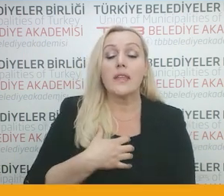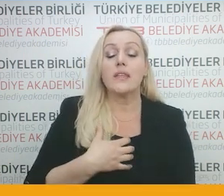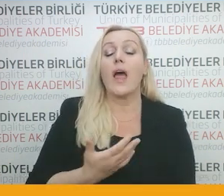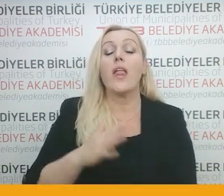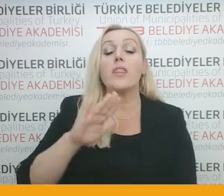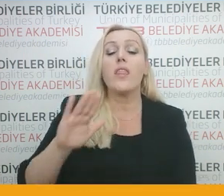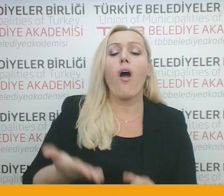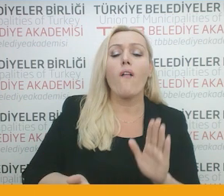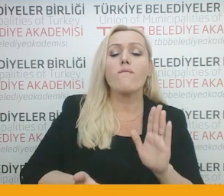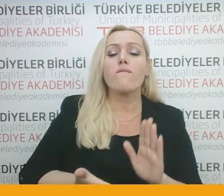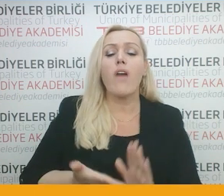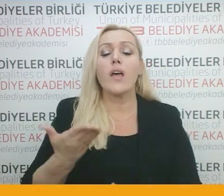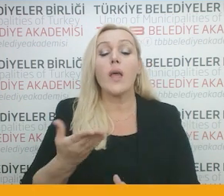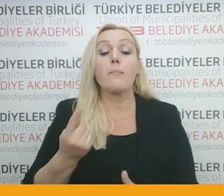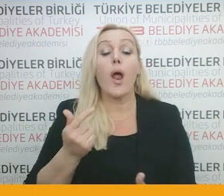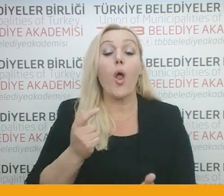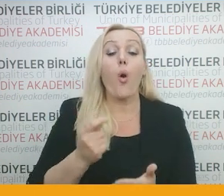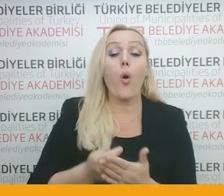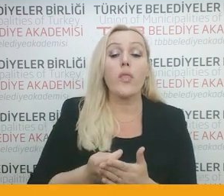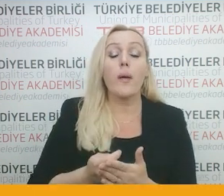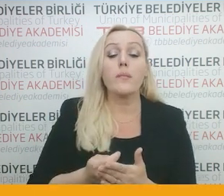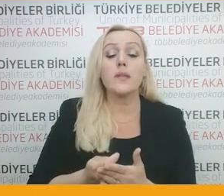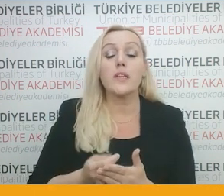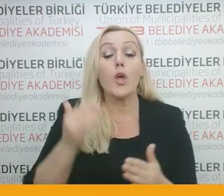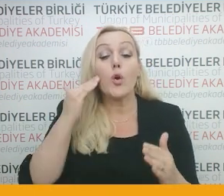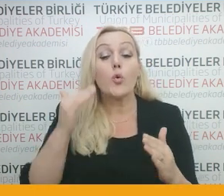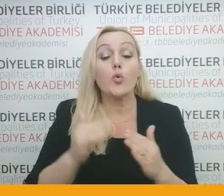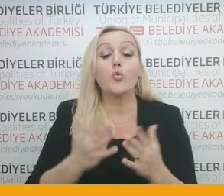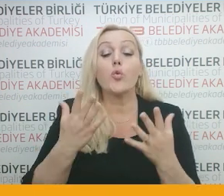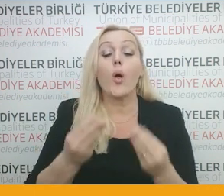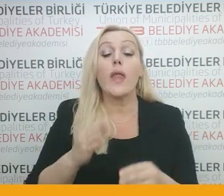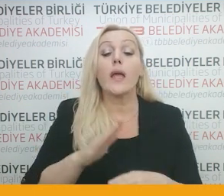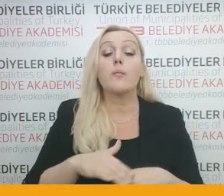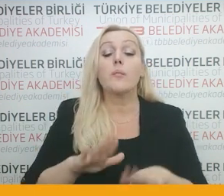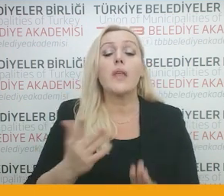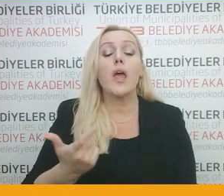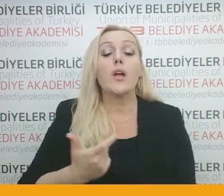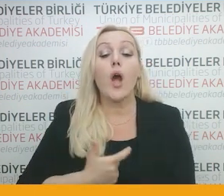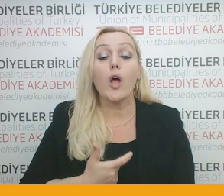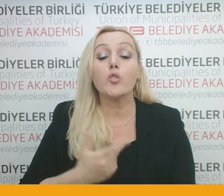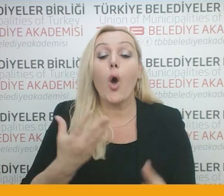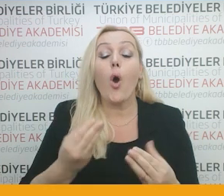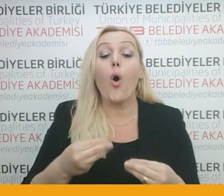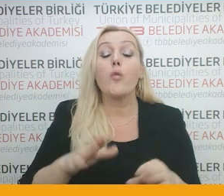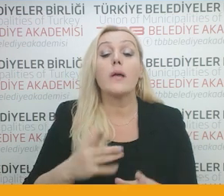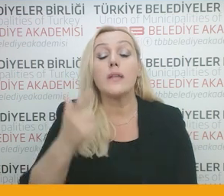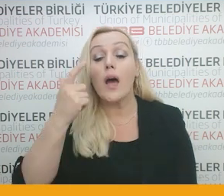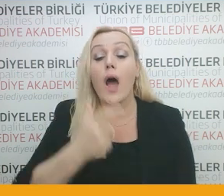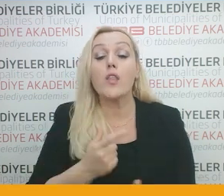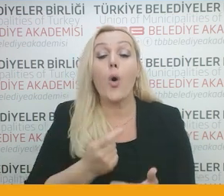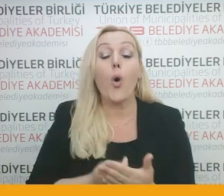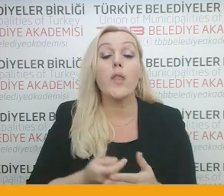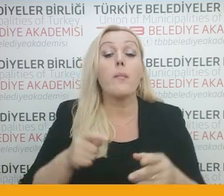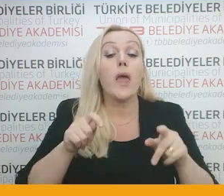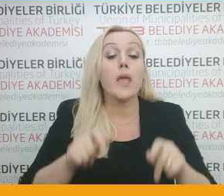yaptırılması, tahsil, tahakkuk ve tahsil işlemlerinin mevzuata uygun bir şekilde yapılmaması, mevzuata öngörülmediği halde ödeme yapılması. Bunları